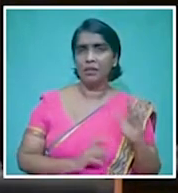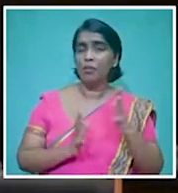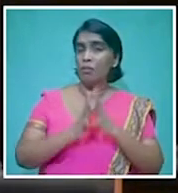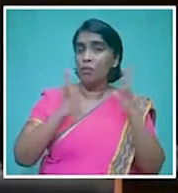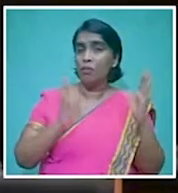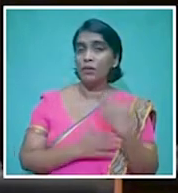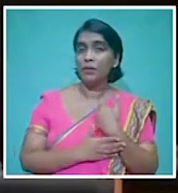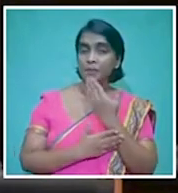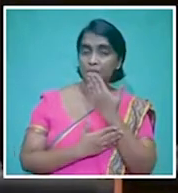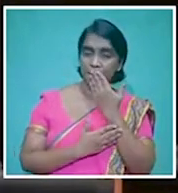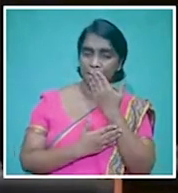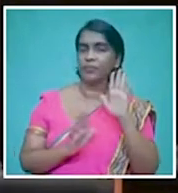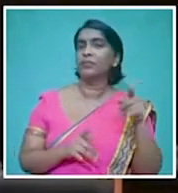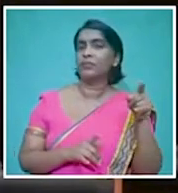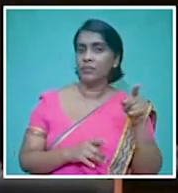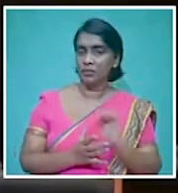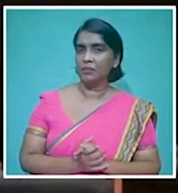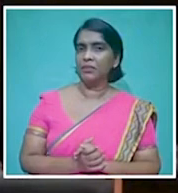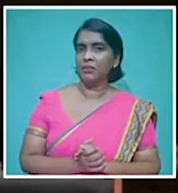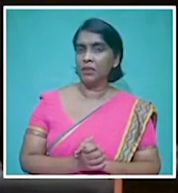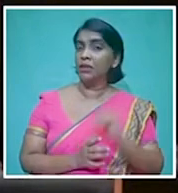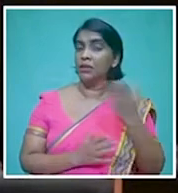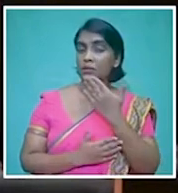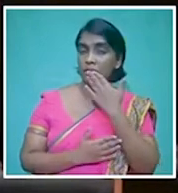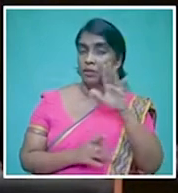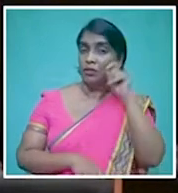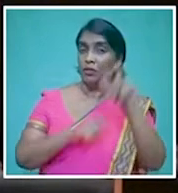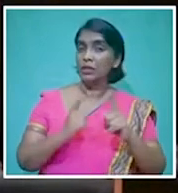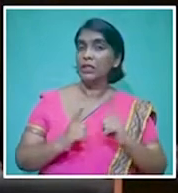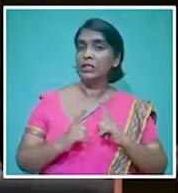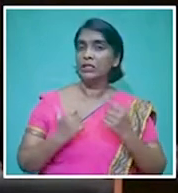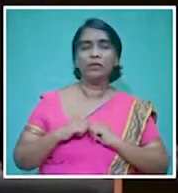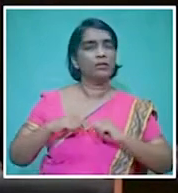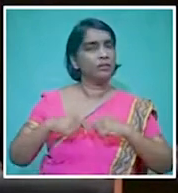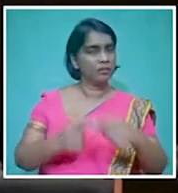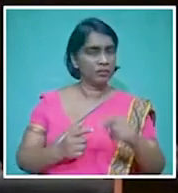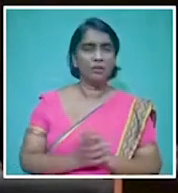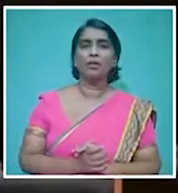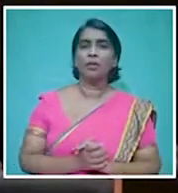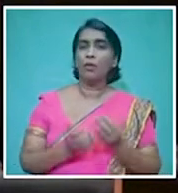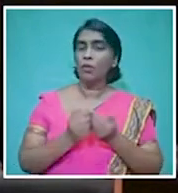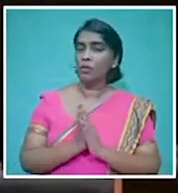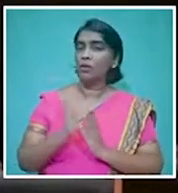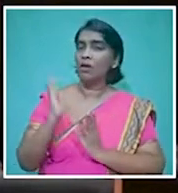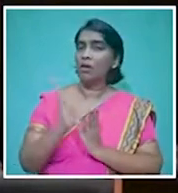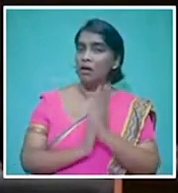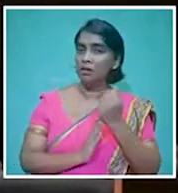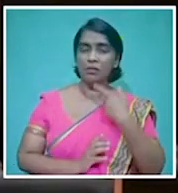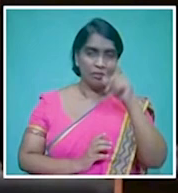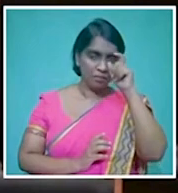බහුතරේ නිශ්ශබ්දලා ඉන්න ඒ නිශ්ශබ්ද උනේට ජීවිතේ ගෙනියන්න තමන්ගේ අයිතිවාසිකම් බලා